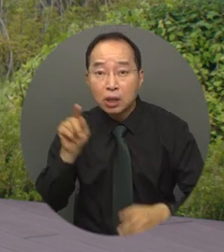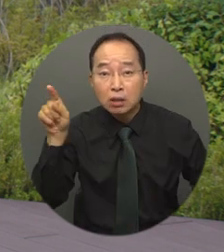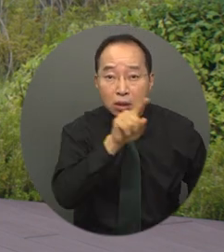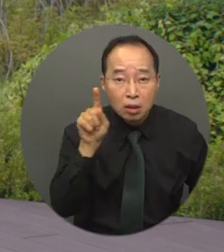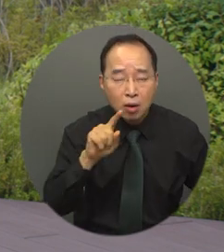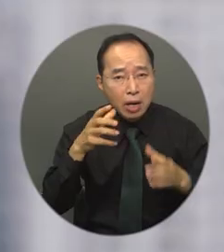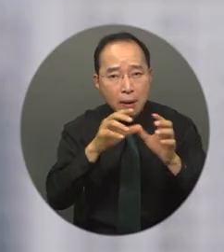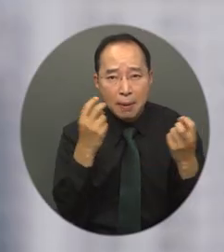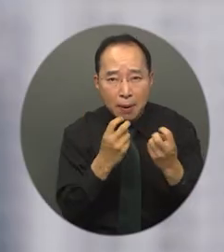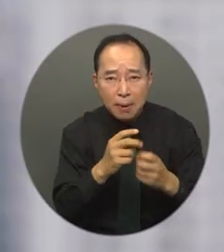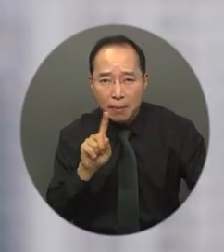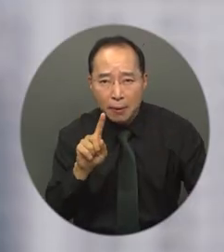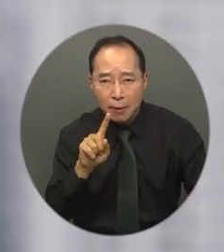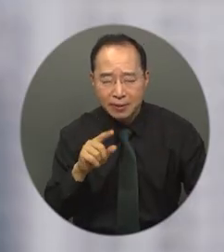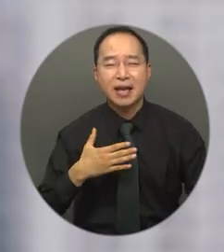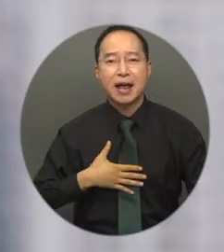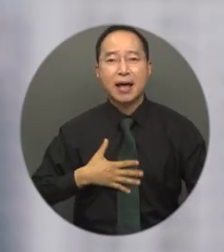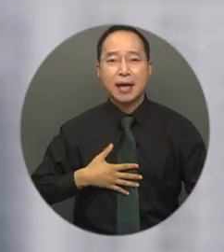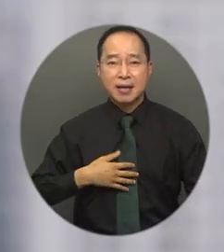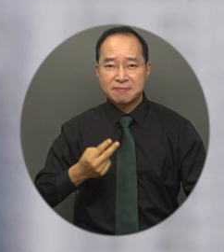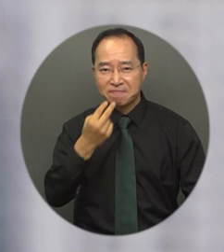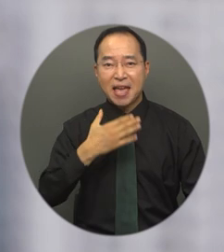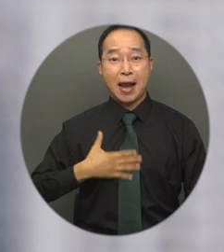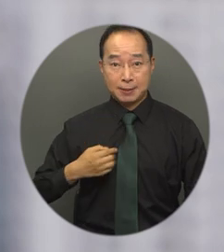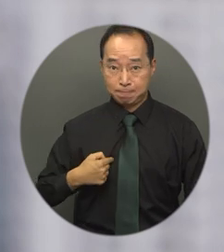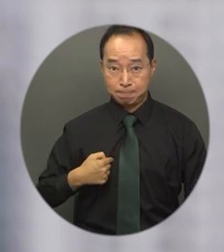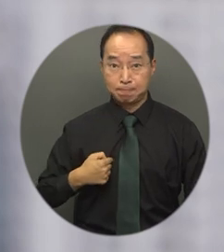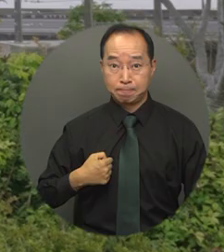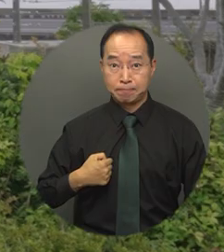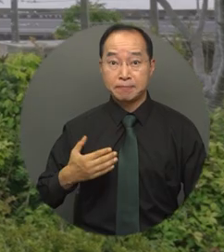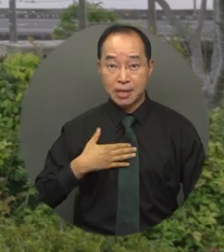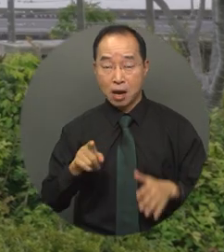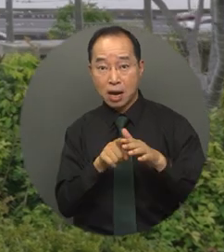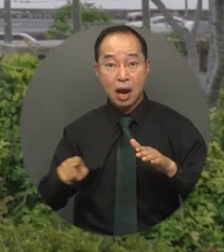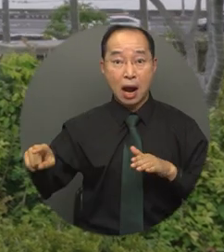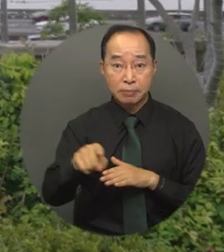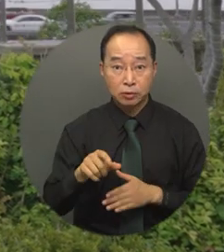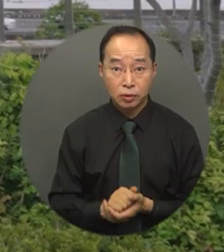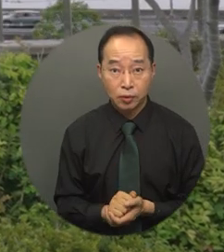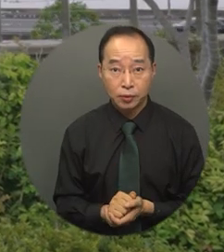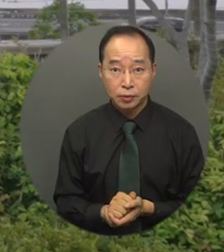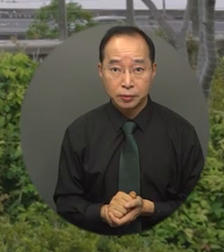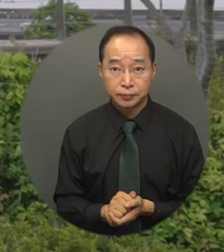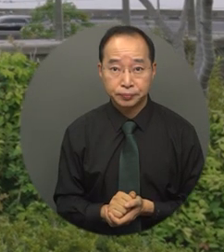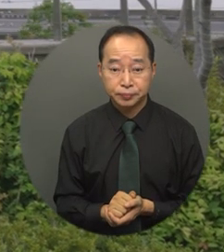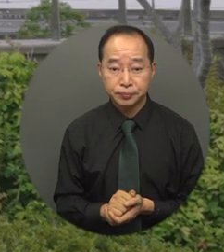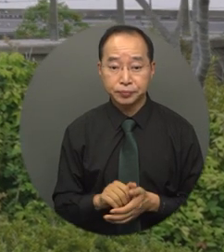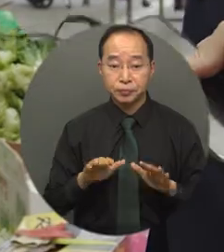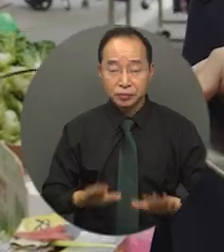변방의 목소리를 중앙의 목소리가 되는 새로운 시대를 열겠습니다. 이제 아래로부터의 반란이